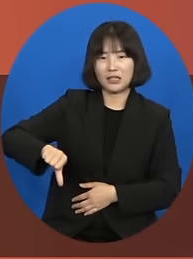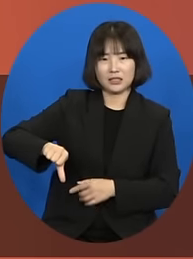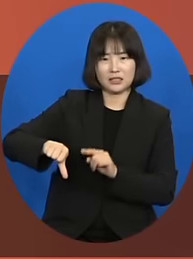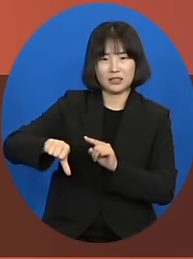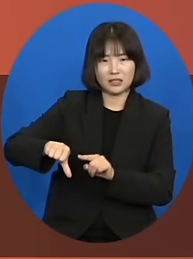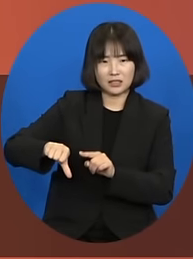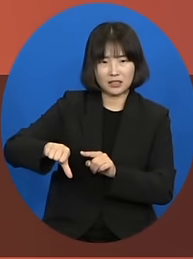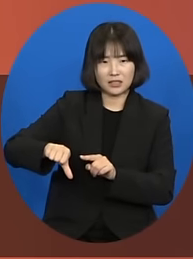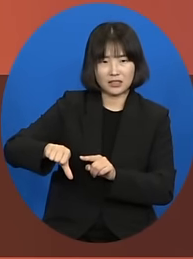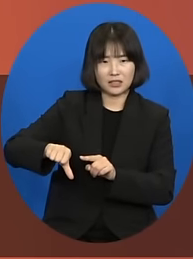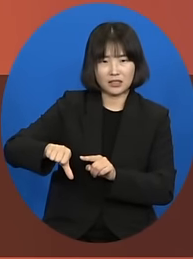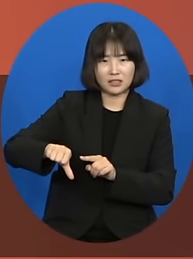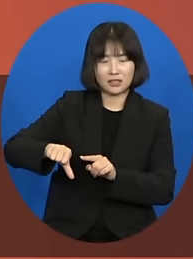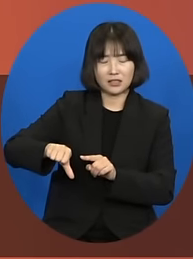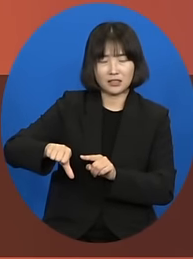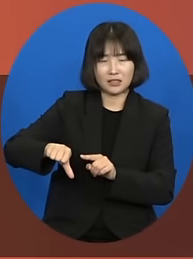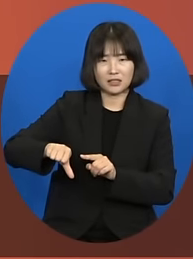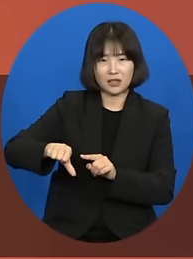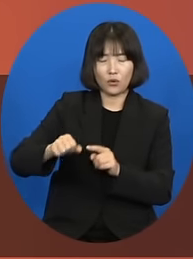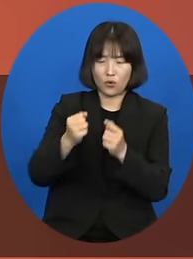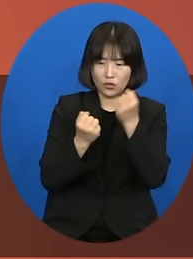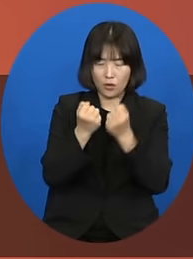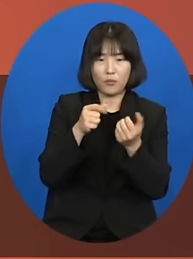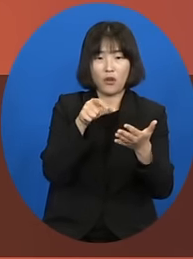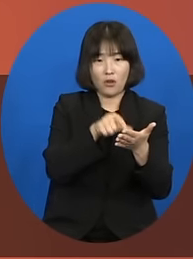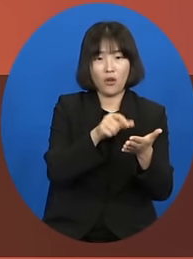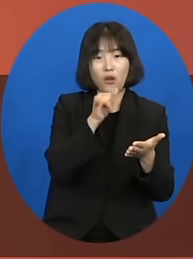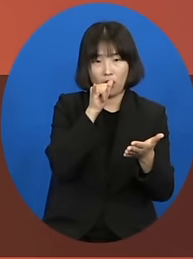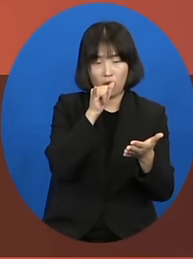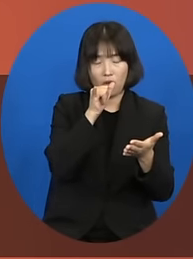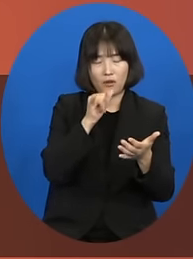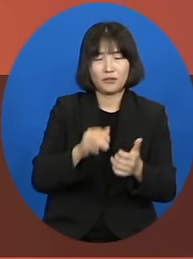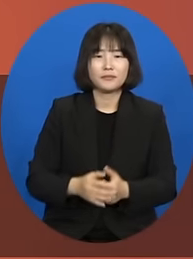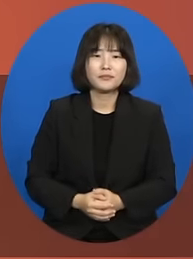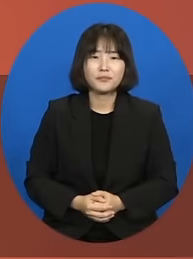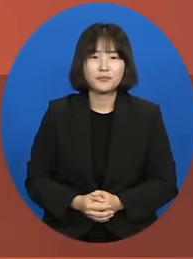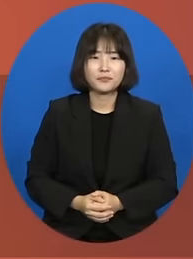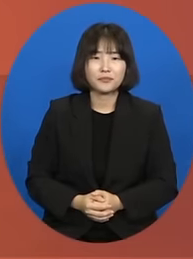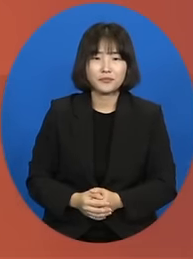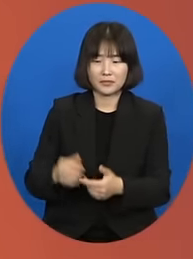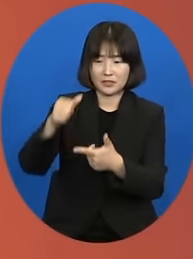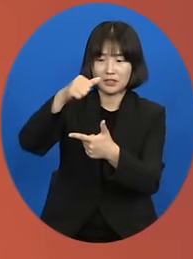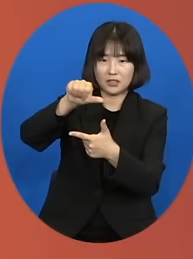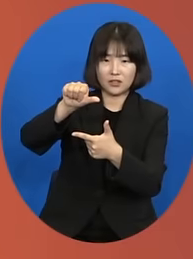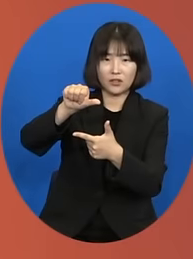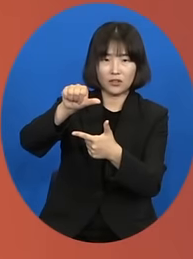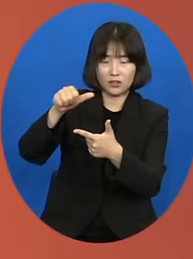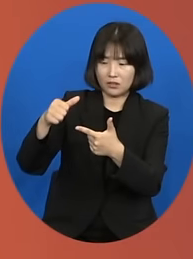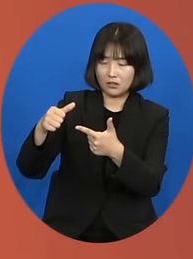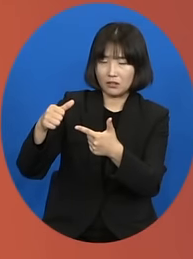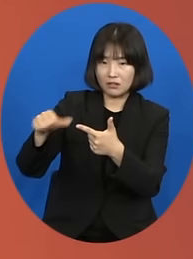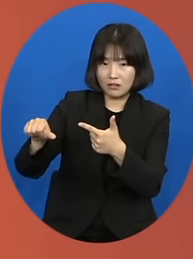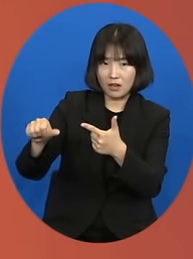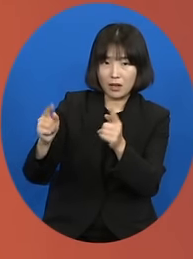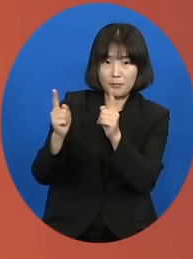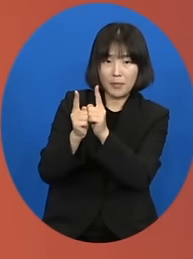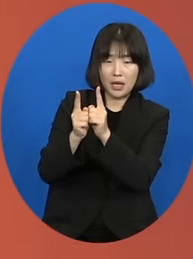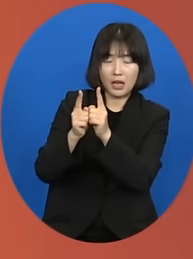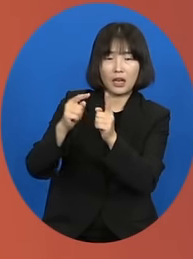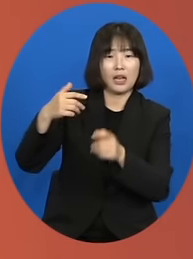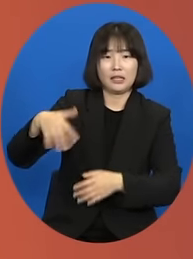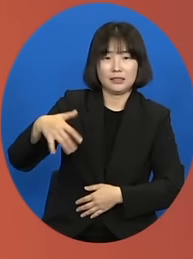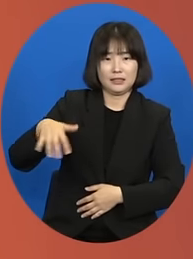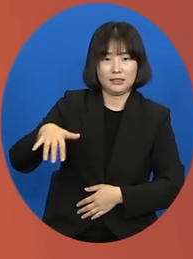자기 동생을 설명하고 있습니다. 아직 그 큰형은 자기 동생을 만났을까요? 못 만났을까요?